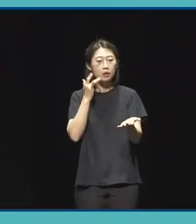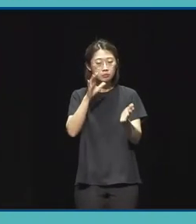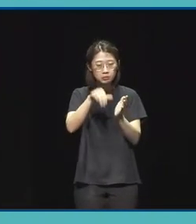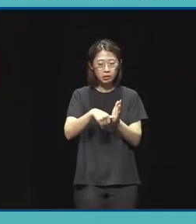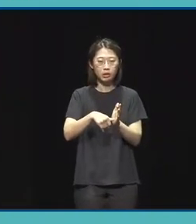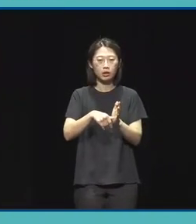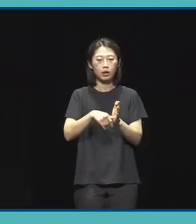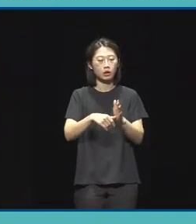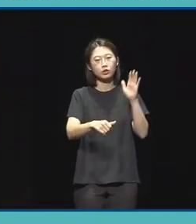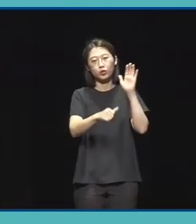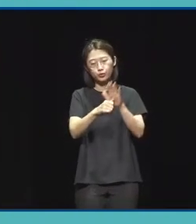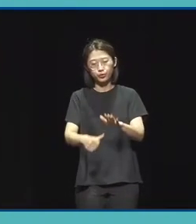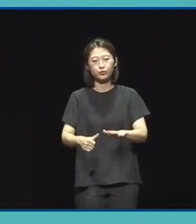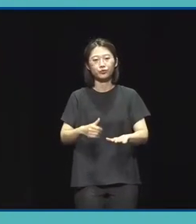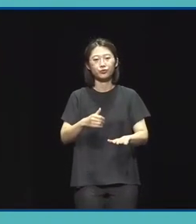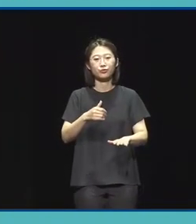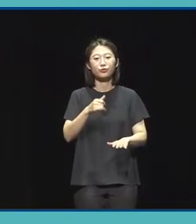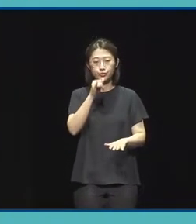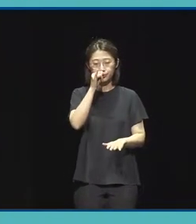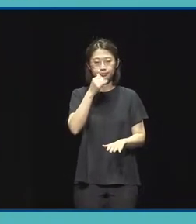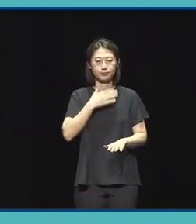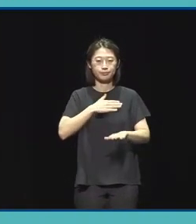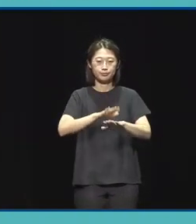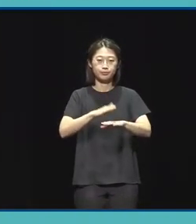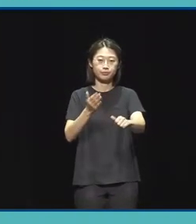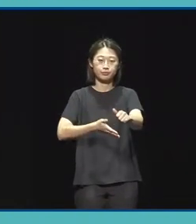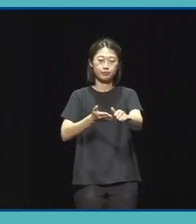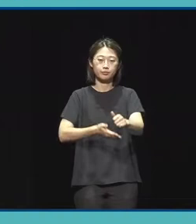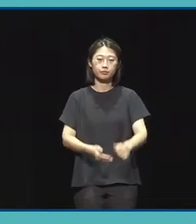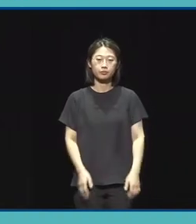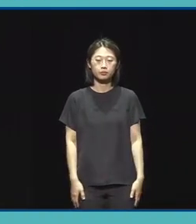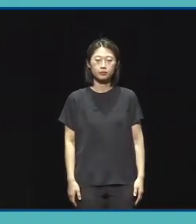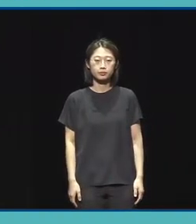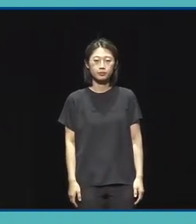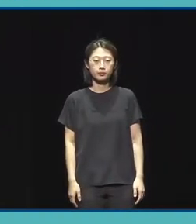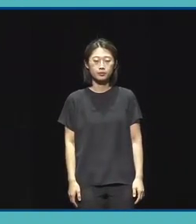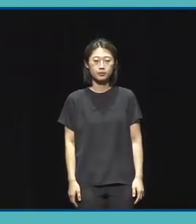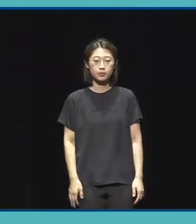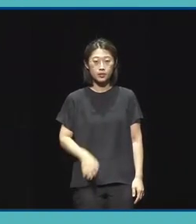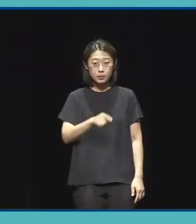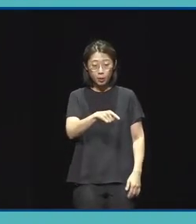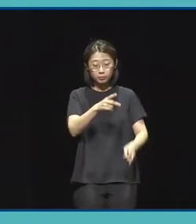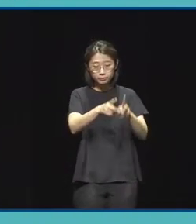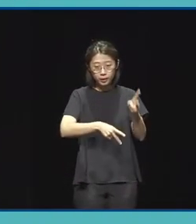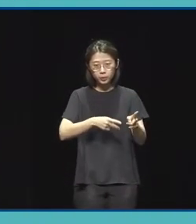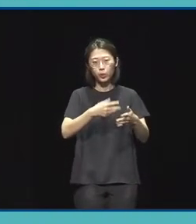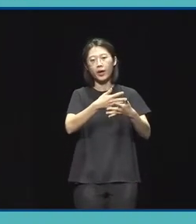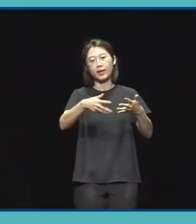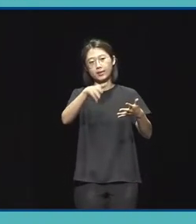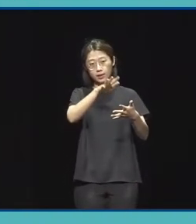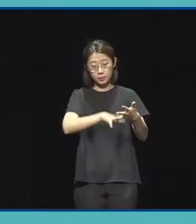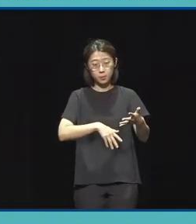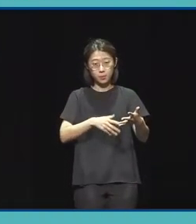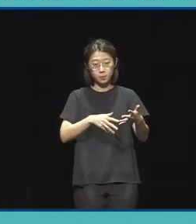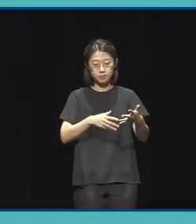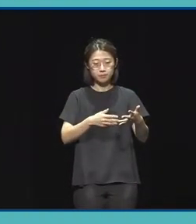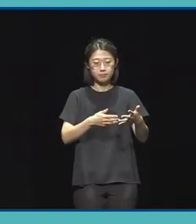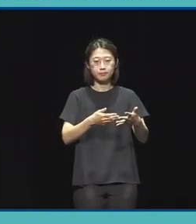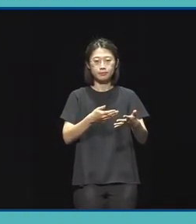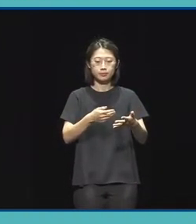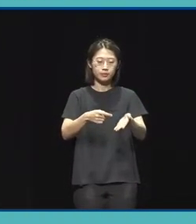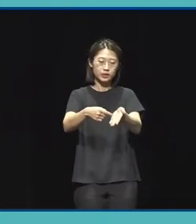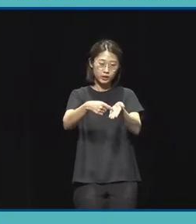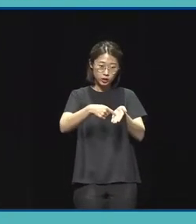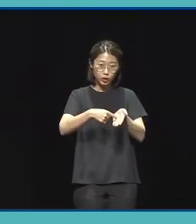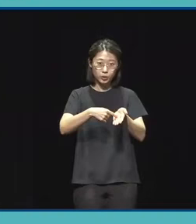행정결격됨을 이념해 주시기 바라겠습니다 본사업도 역시 엑셀로 별도로 마련된 예산서를 통해서